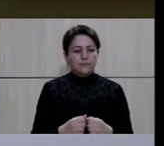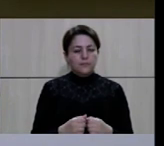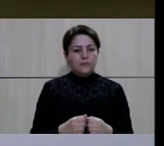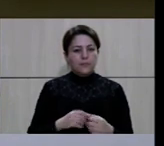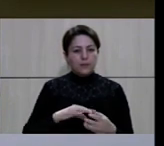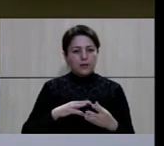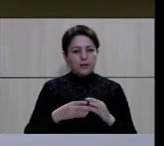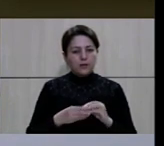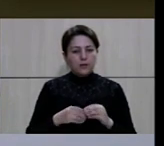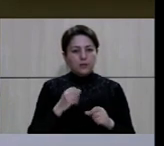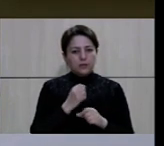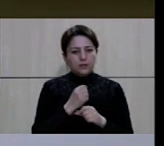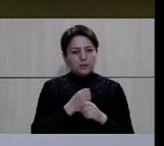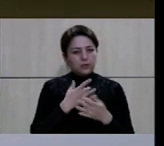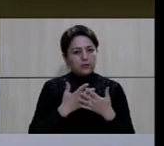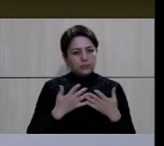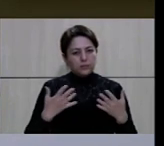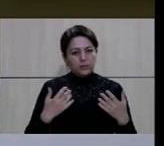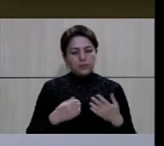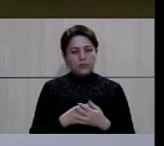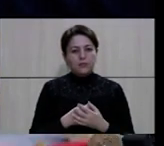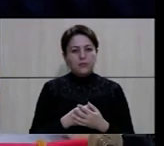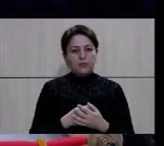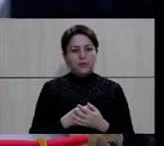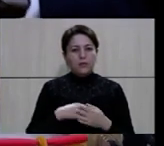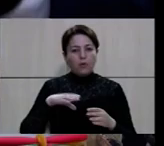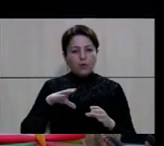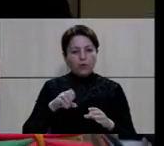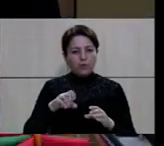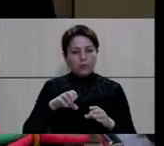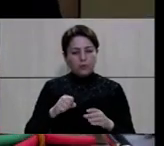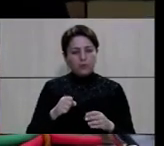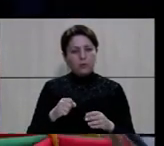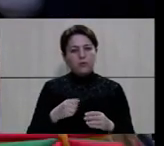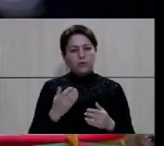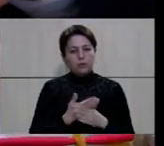Demak, ish asboblaridan bizga o'tkir jag'li 11 yordam beradi.